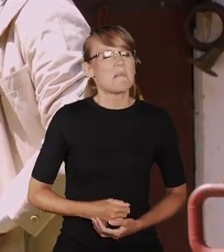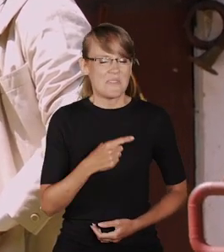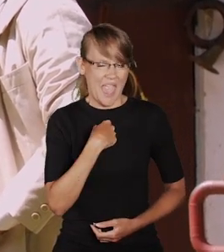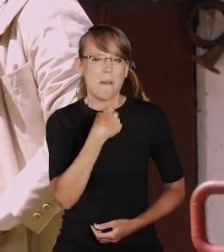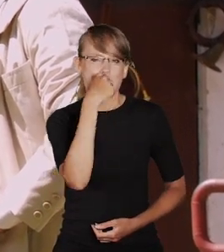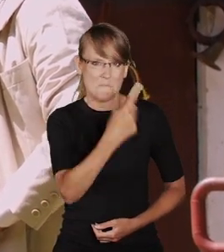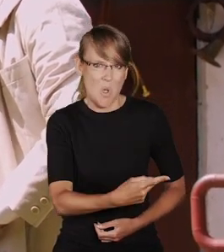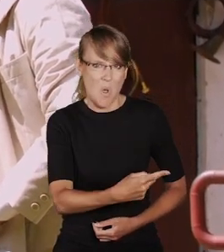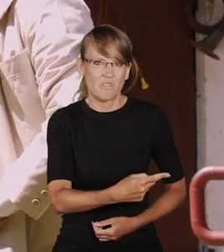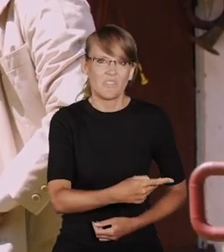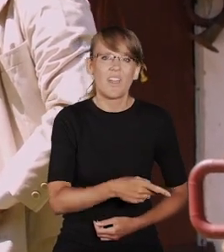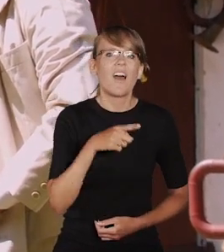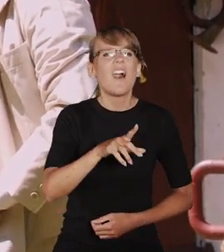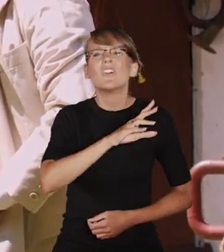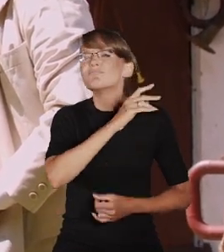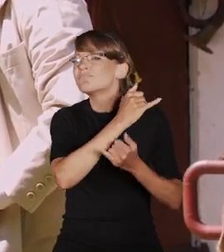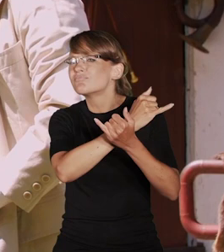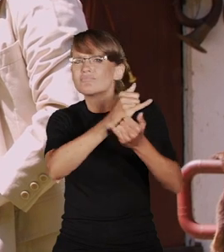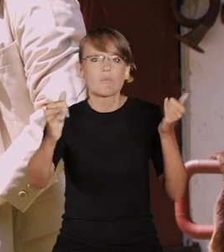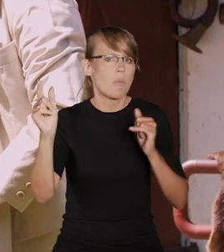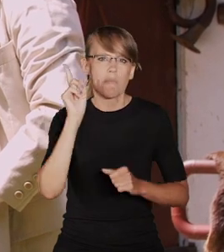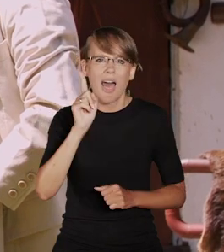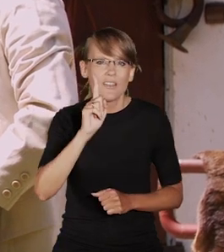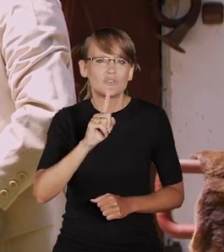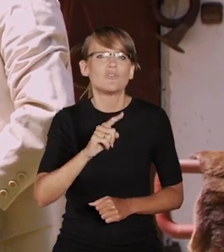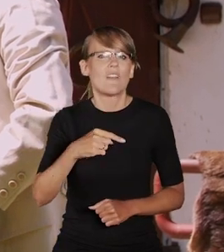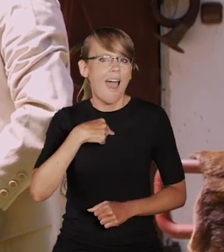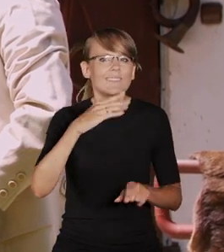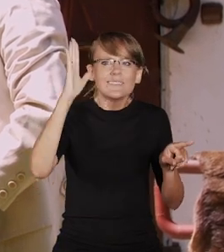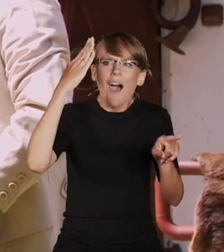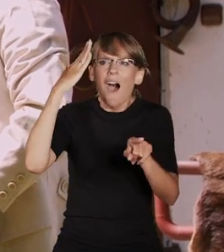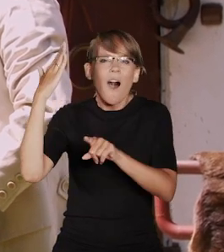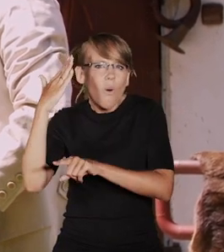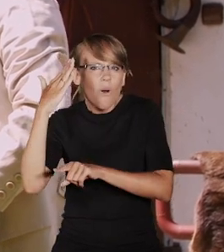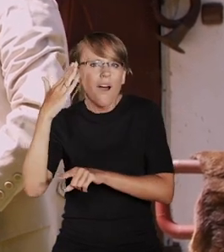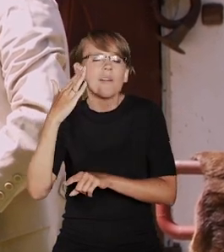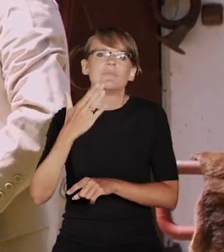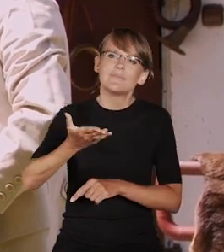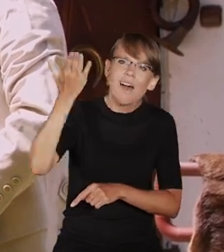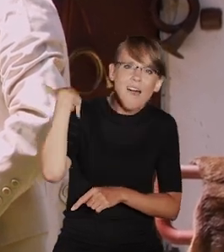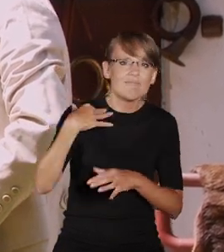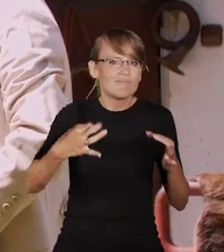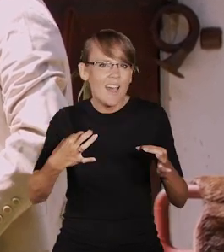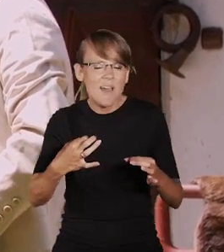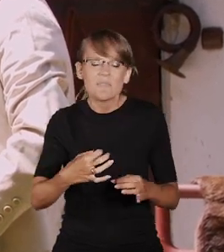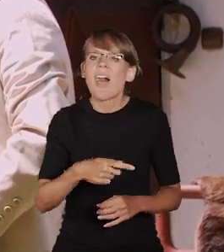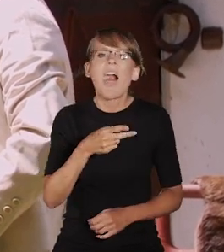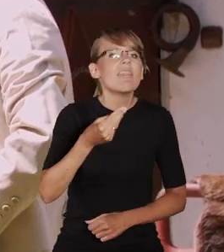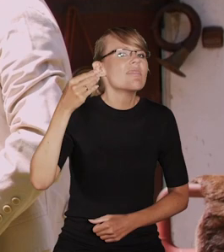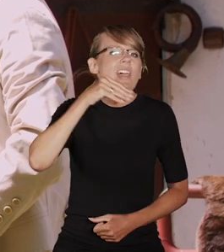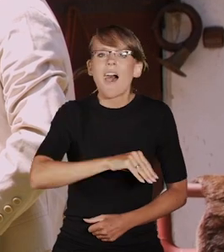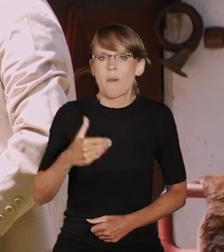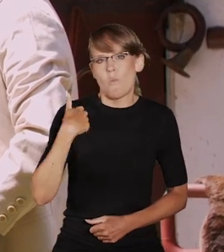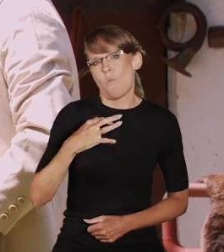mówi? Mężczyzna ma być wierny i stały? No, to jeśli już do tego doszło, to powiem panu, że